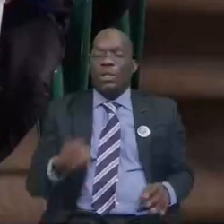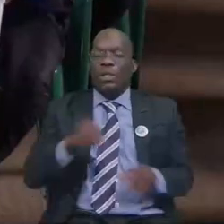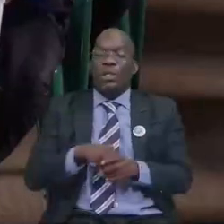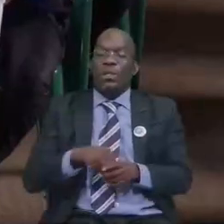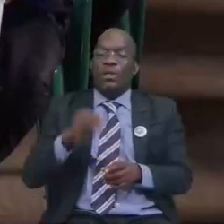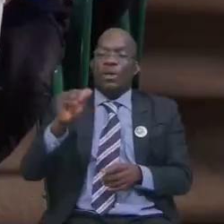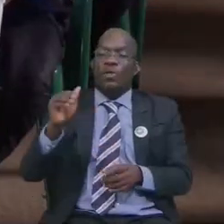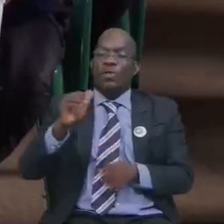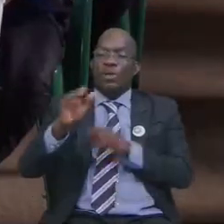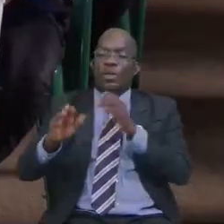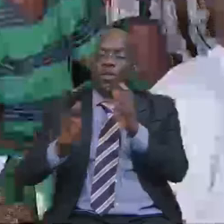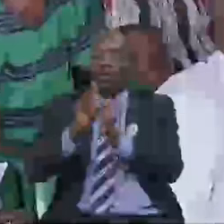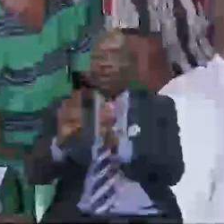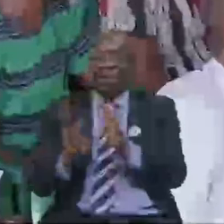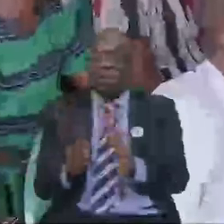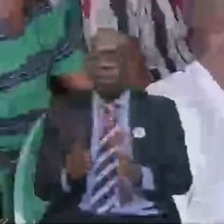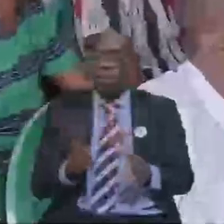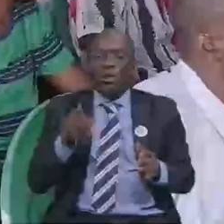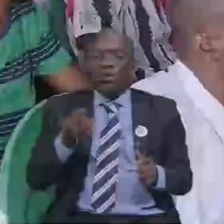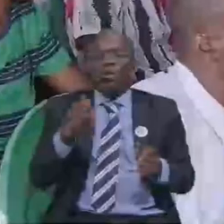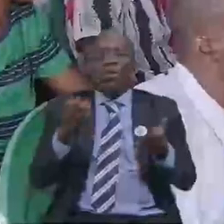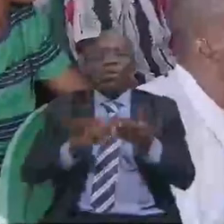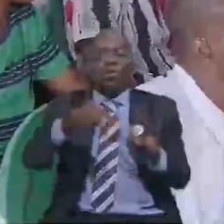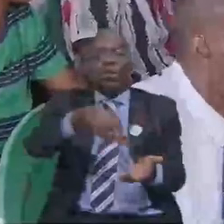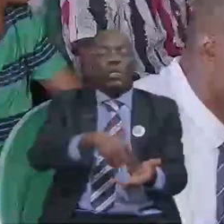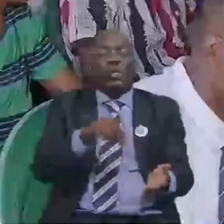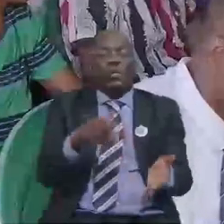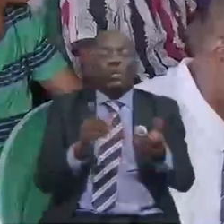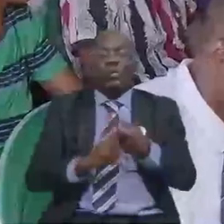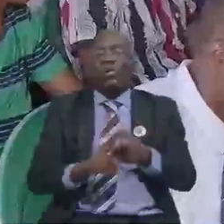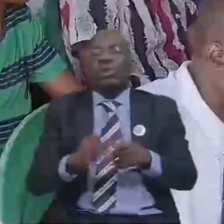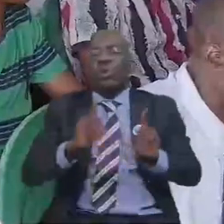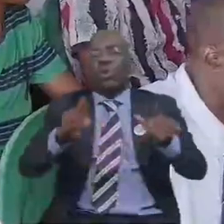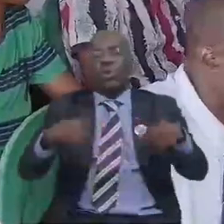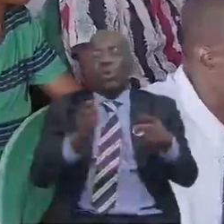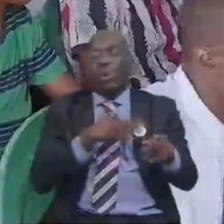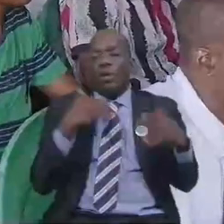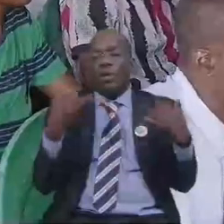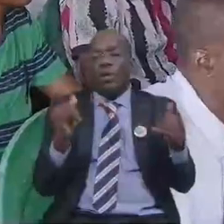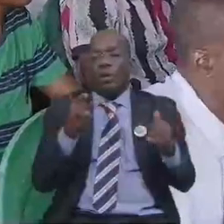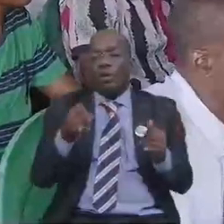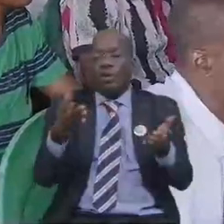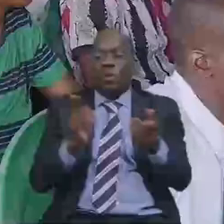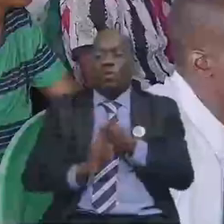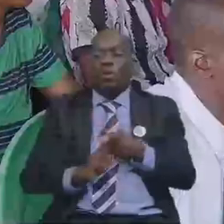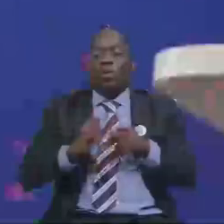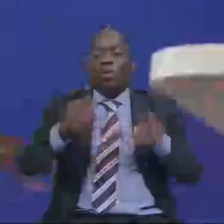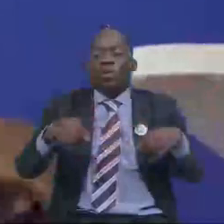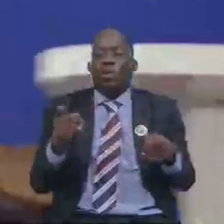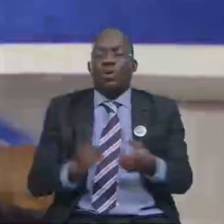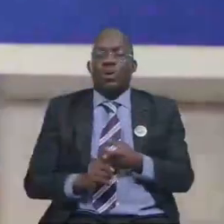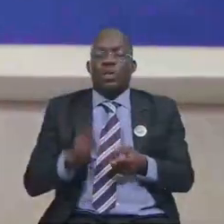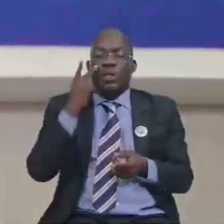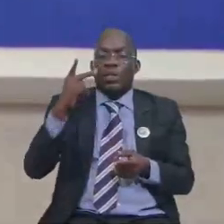toi qui veut se lever il y a quelque chose en toi qui veut aller jouer au ballon il y a quelque chose en toi qui veut prendre le téléphone il y a quelque chose en toi